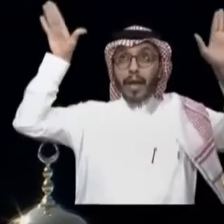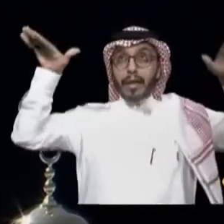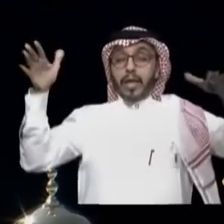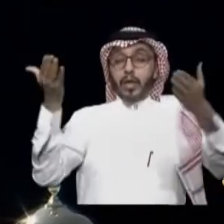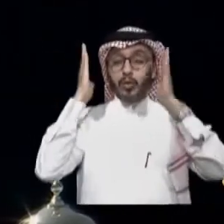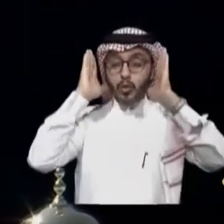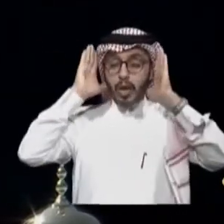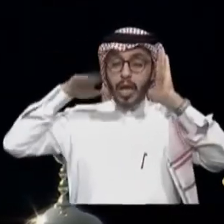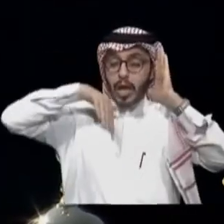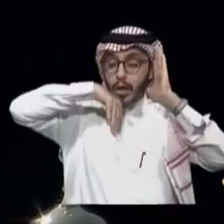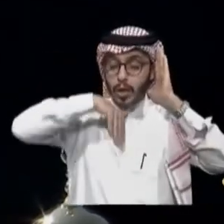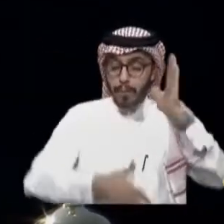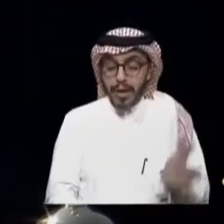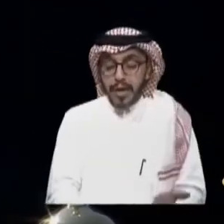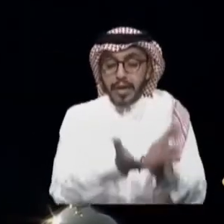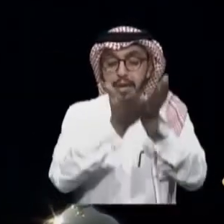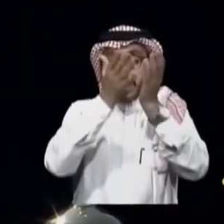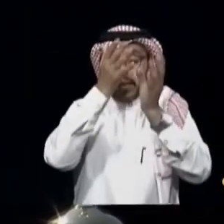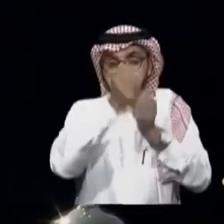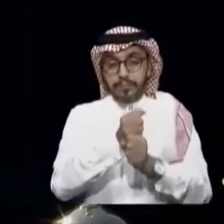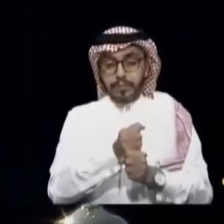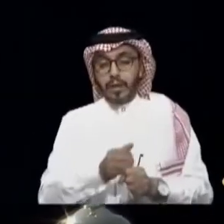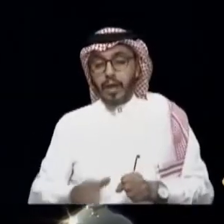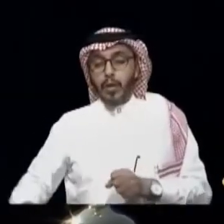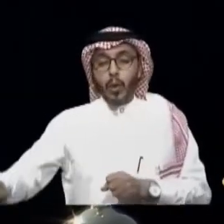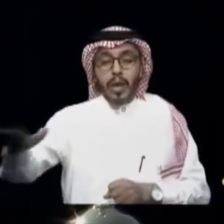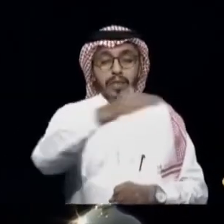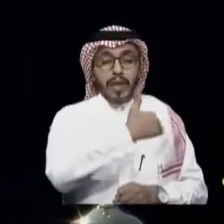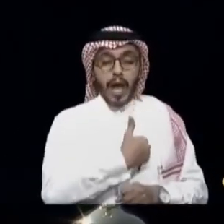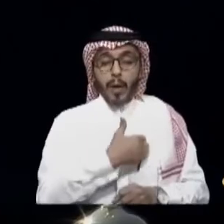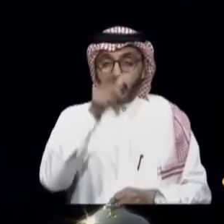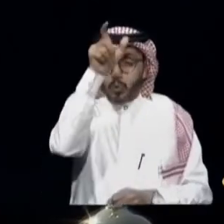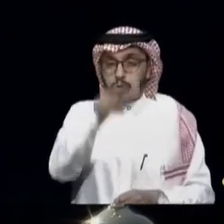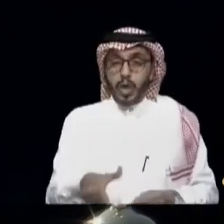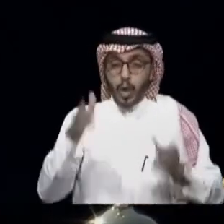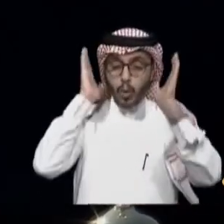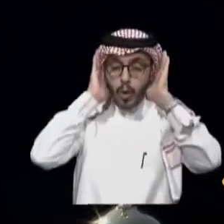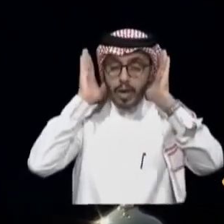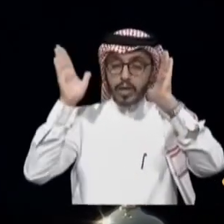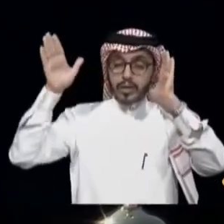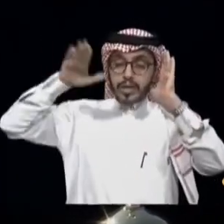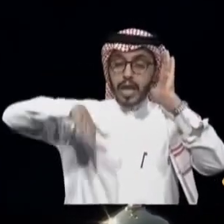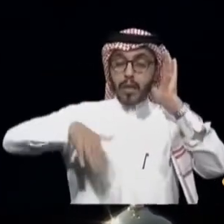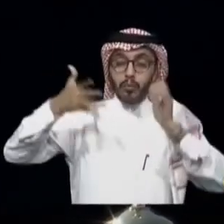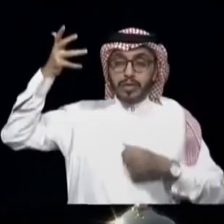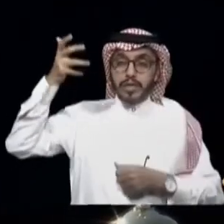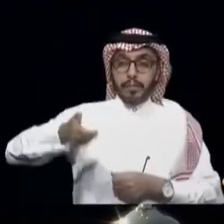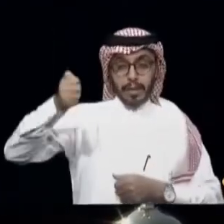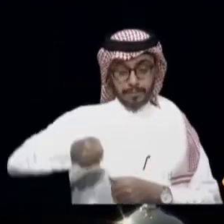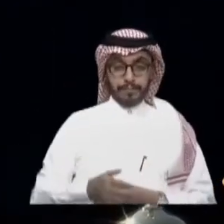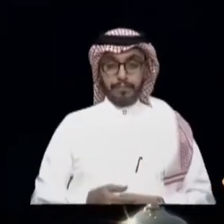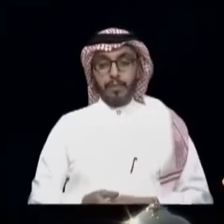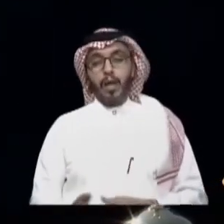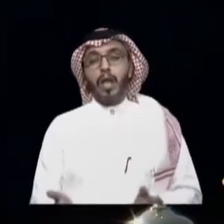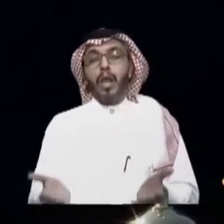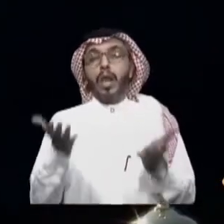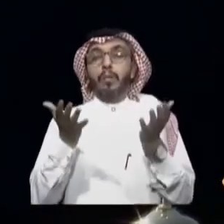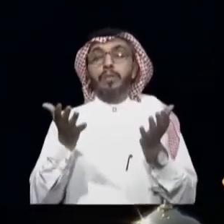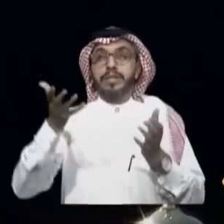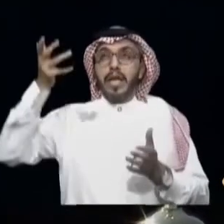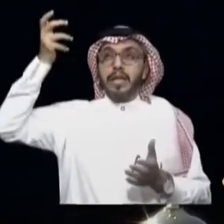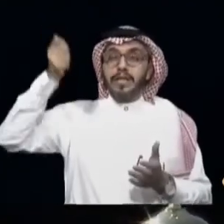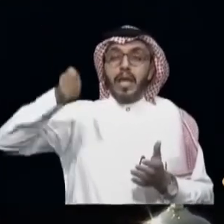وملائكته يصلون على النبي يا أيها الذين آمنوا صلوا عليه وسلموا تسليما. اللهم